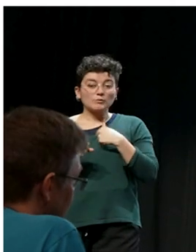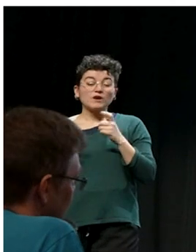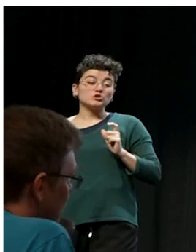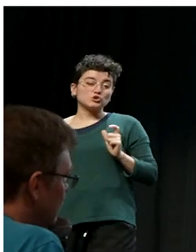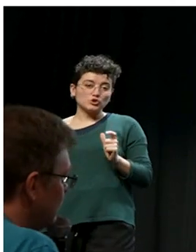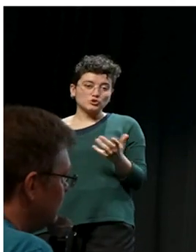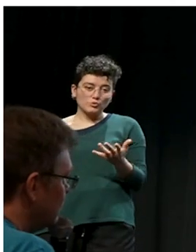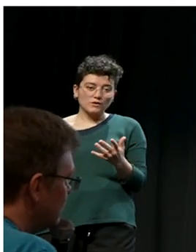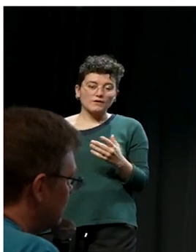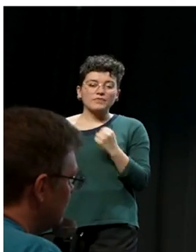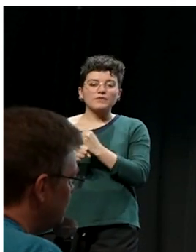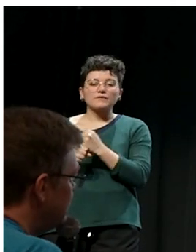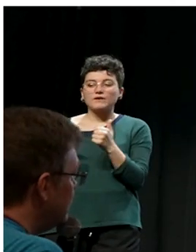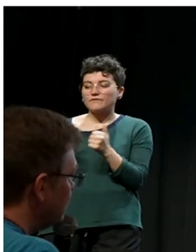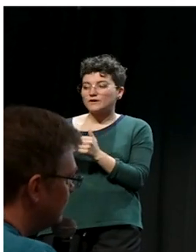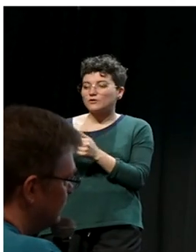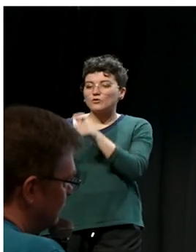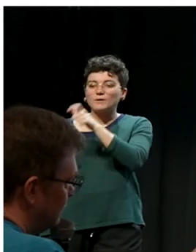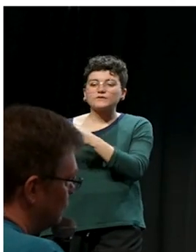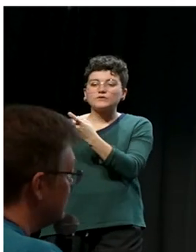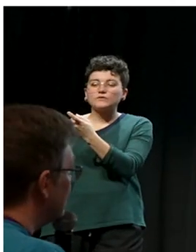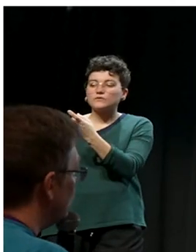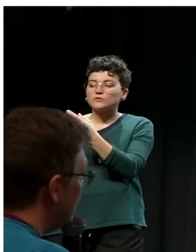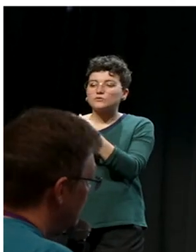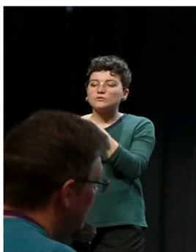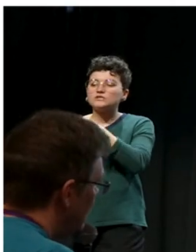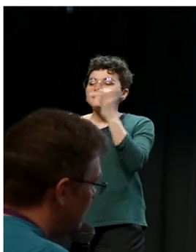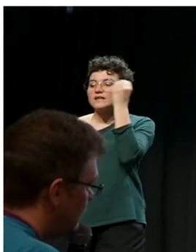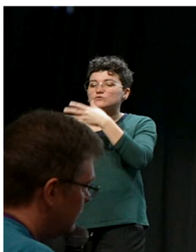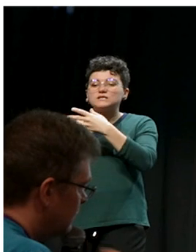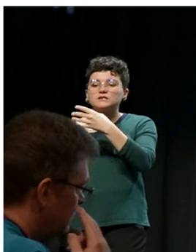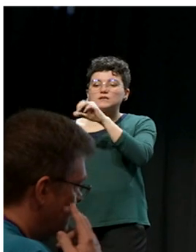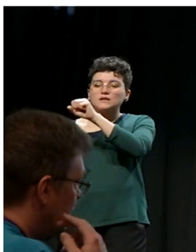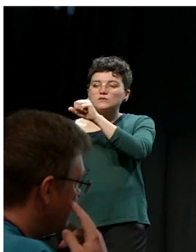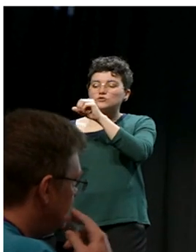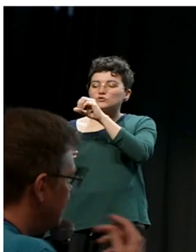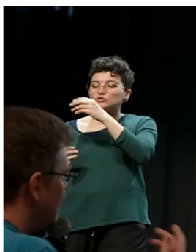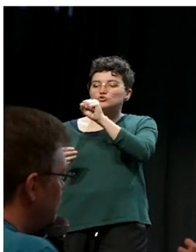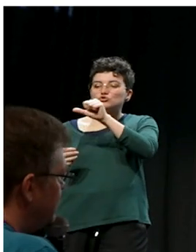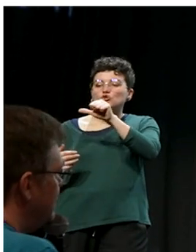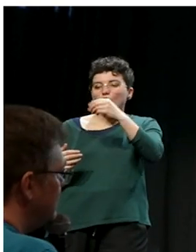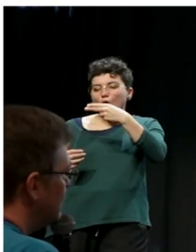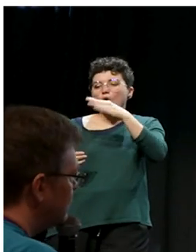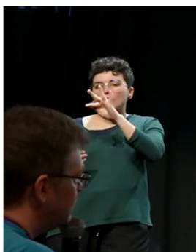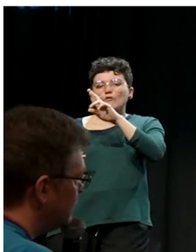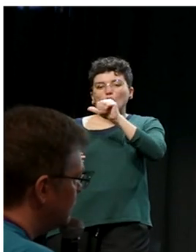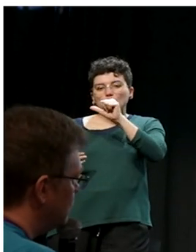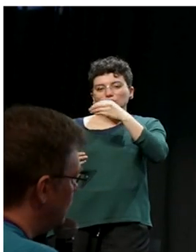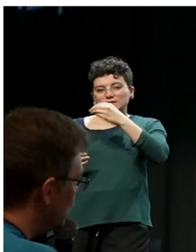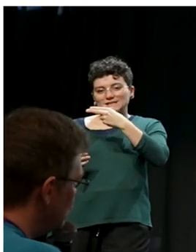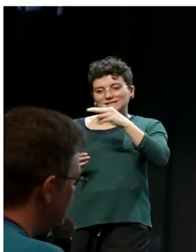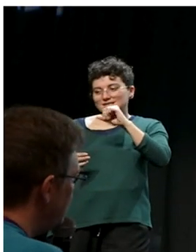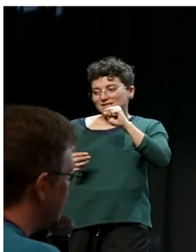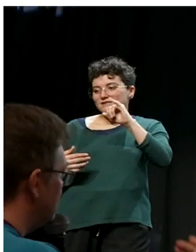Francisco qui officient dans ces secteurs-là. Et j'ai été invité à utiliser